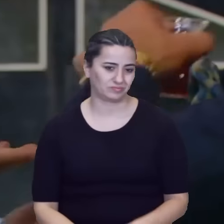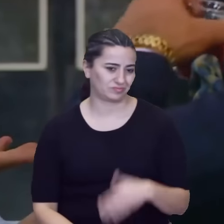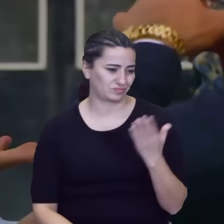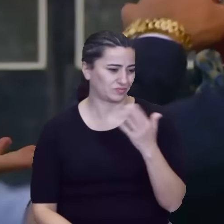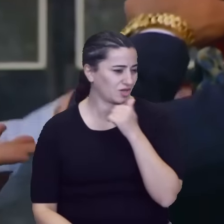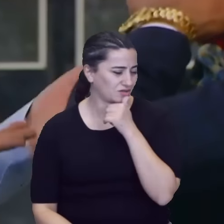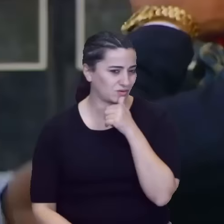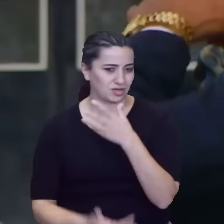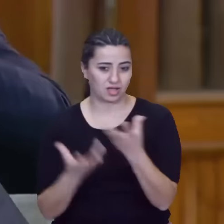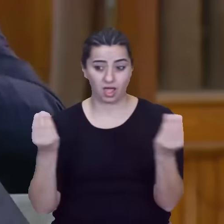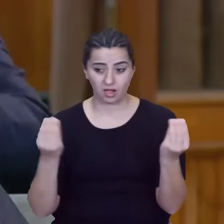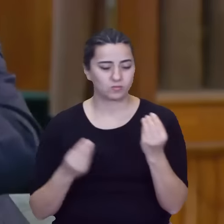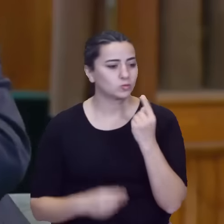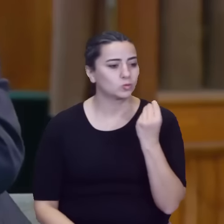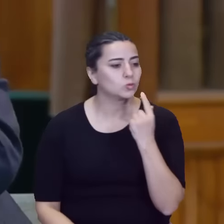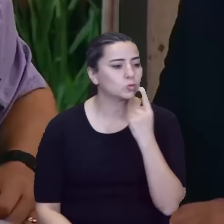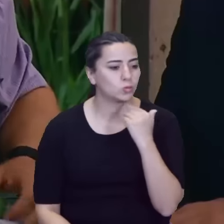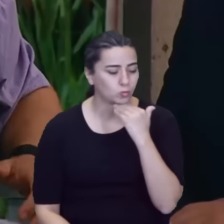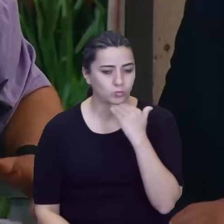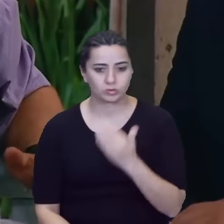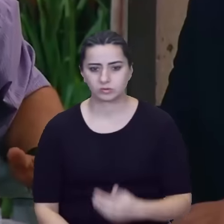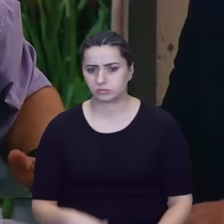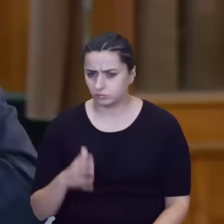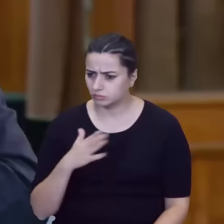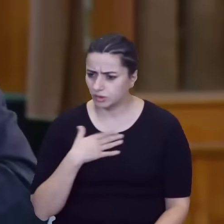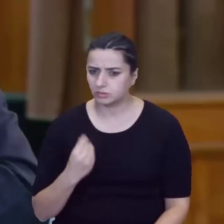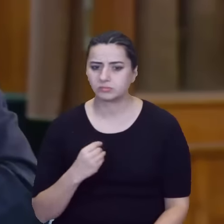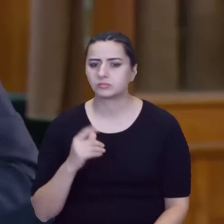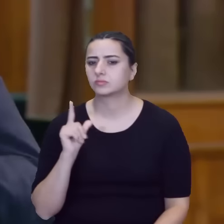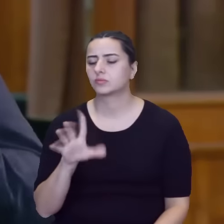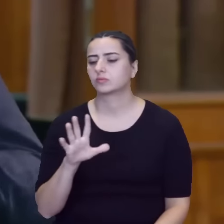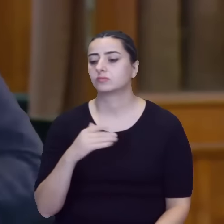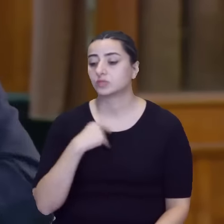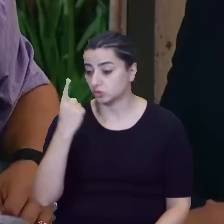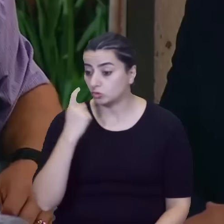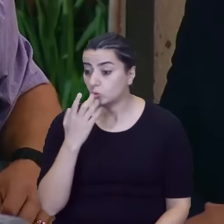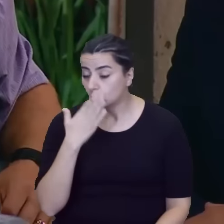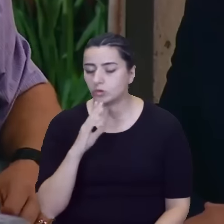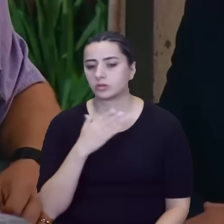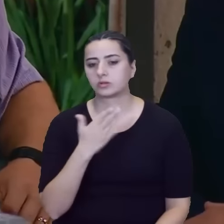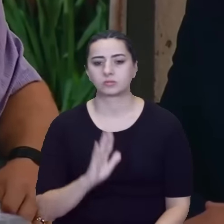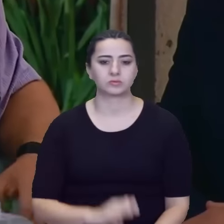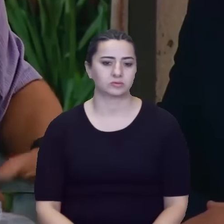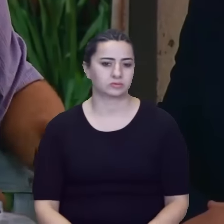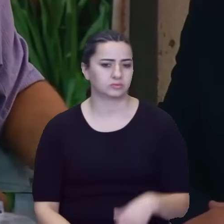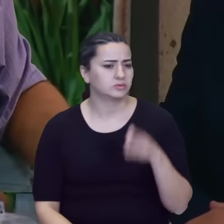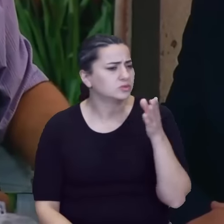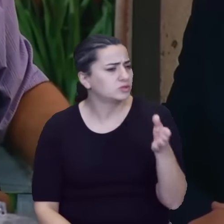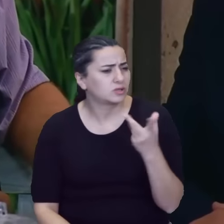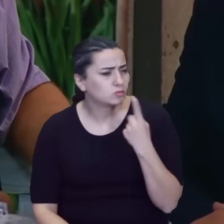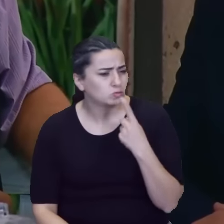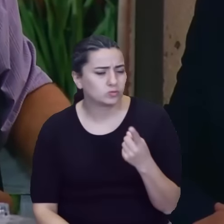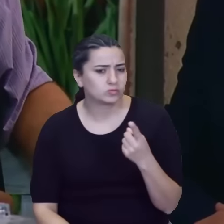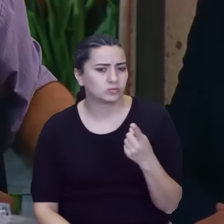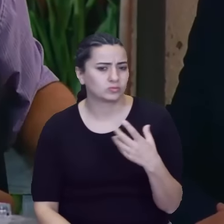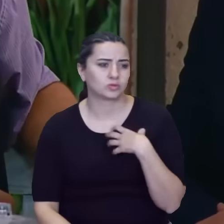adam kalabalık yerde iltifat edemiyor. Ya ederim Niyazi, ederim. Etme. Bize sormadan etme. Hayda. Ya bileder sen ne diyorsun